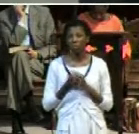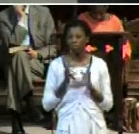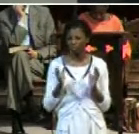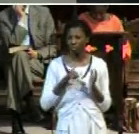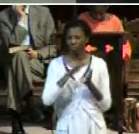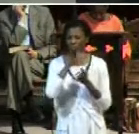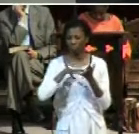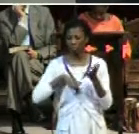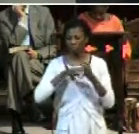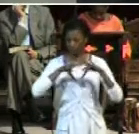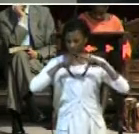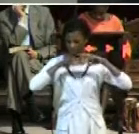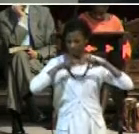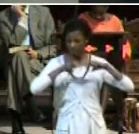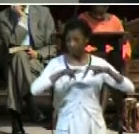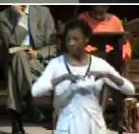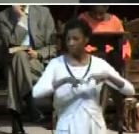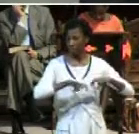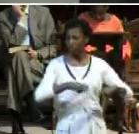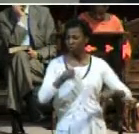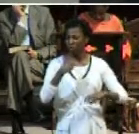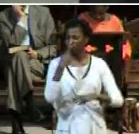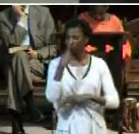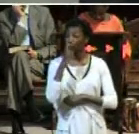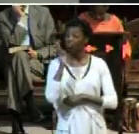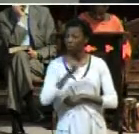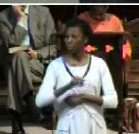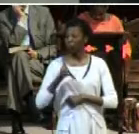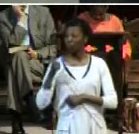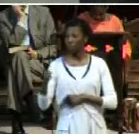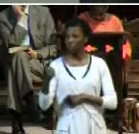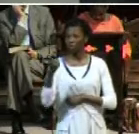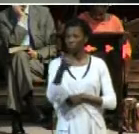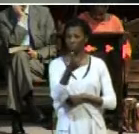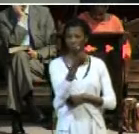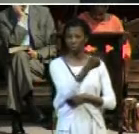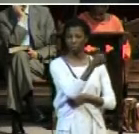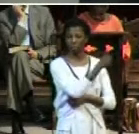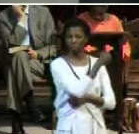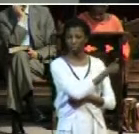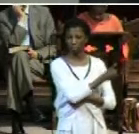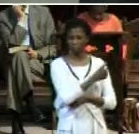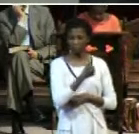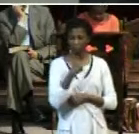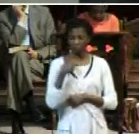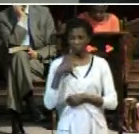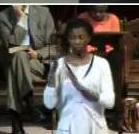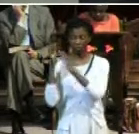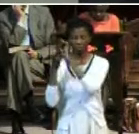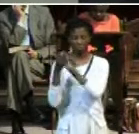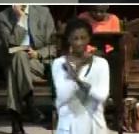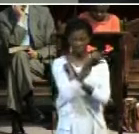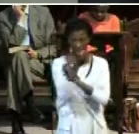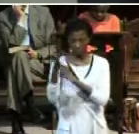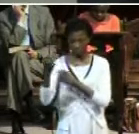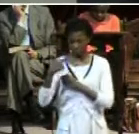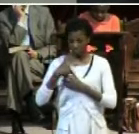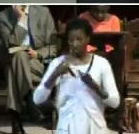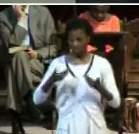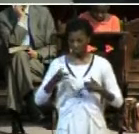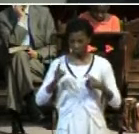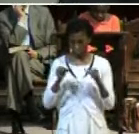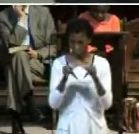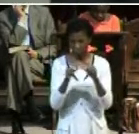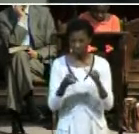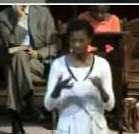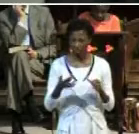analysez le texte, je crois que chacun sait maintenant ce qu'il a à faire. Et cette femme